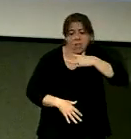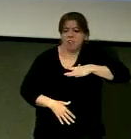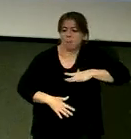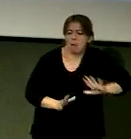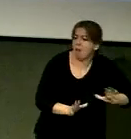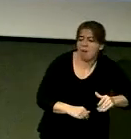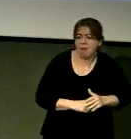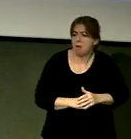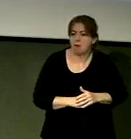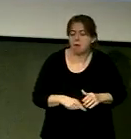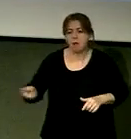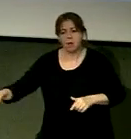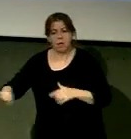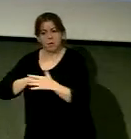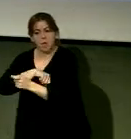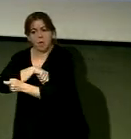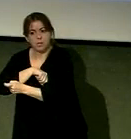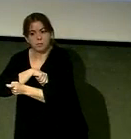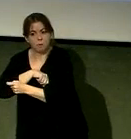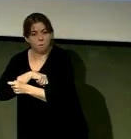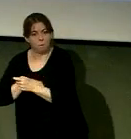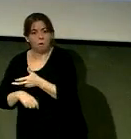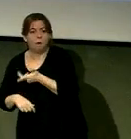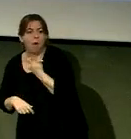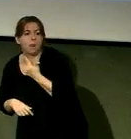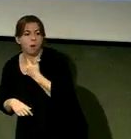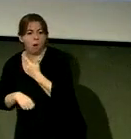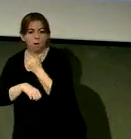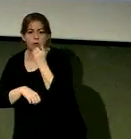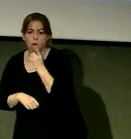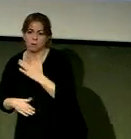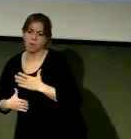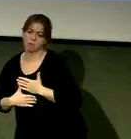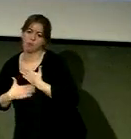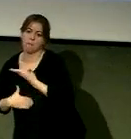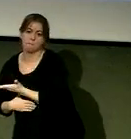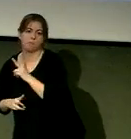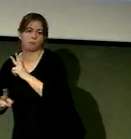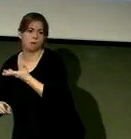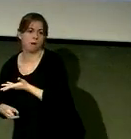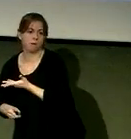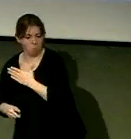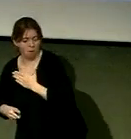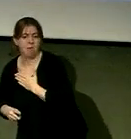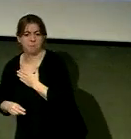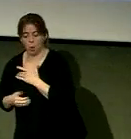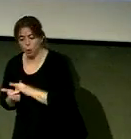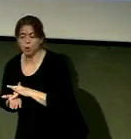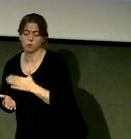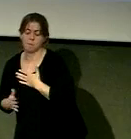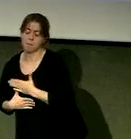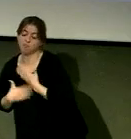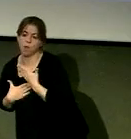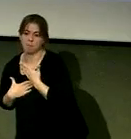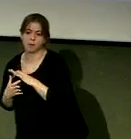drogues, voilà, on aime son addiction. Ça sert à quelque chose. Donc, dans le parcours de soins, en